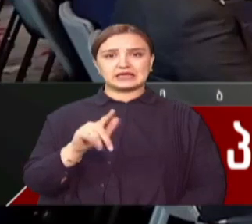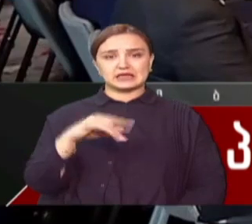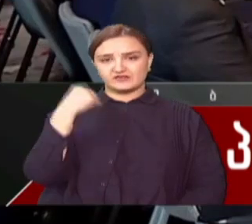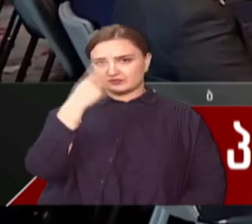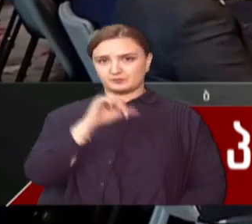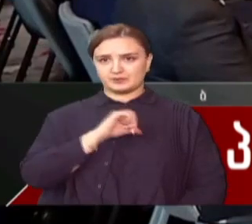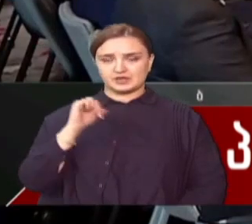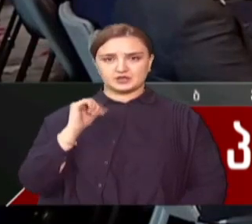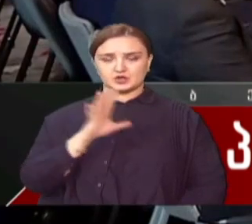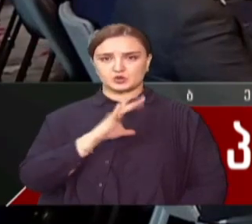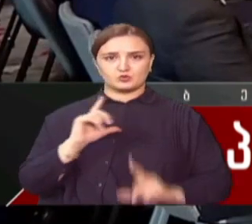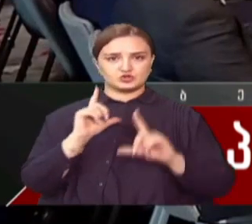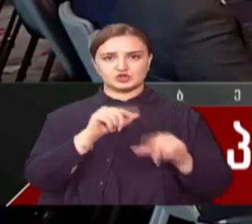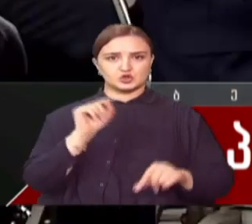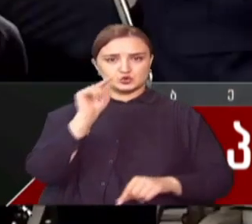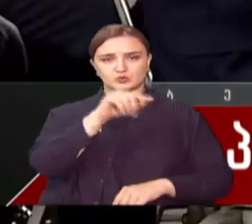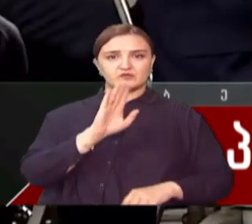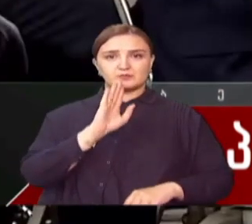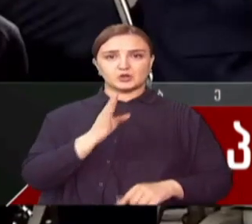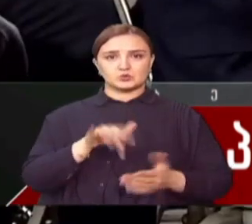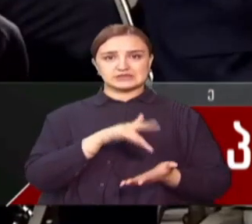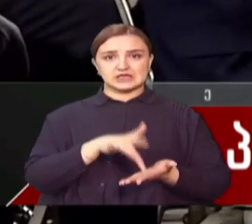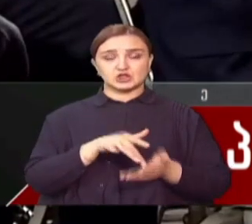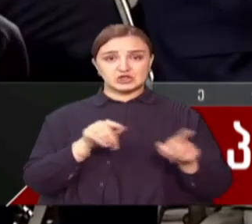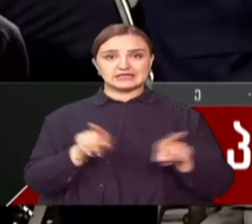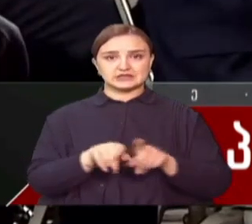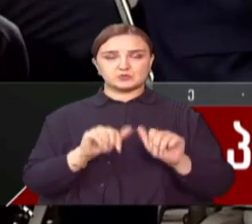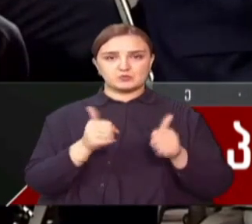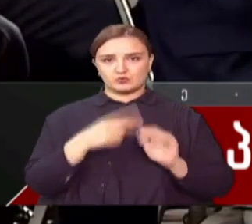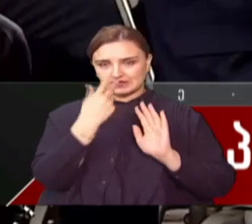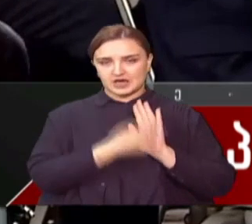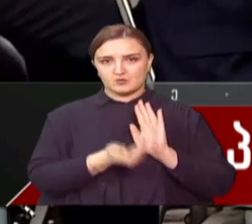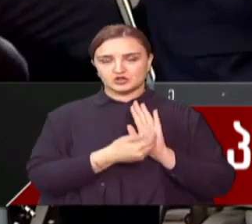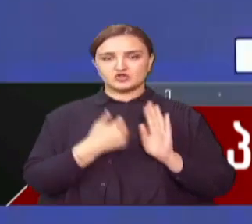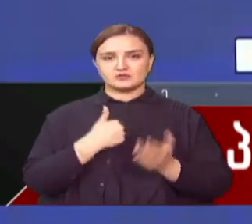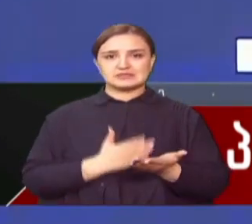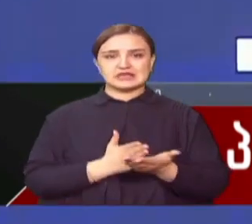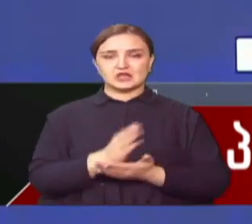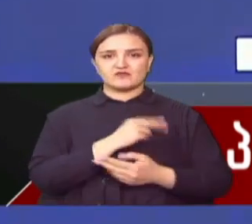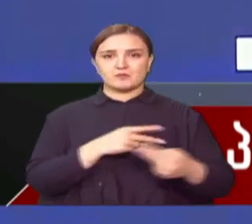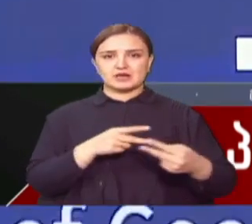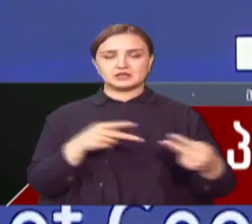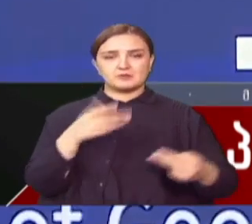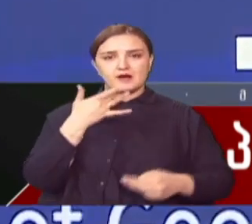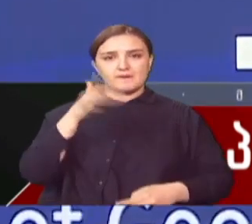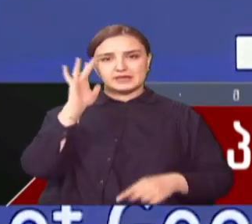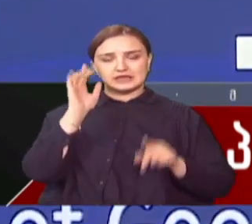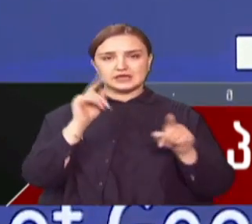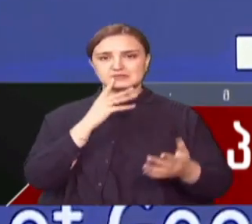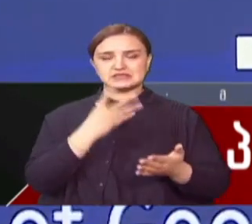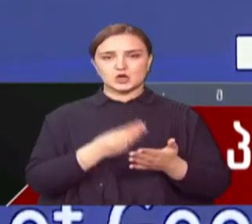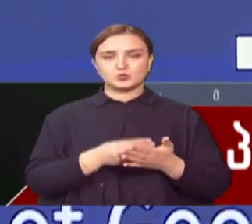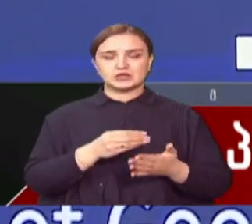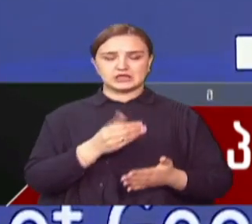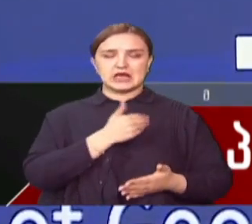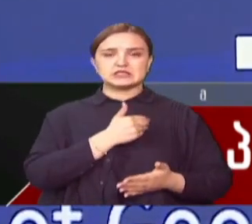იყო ჩასული ბრიუსელში და სწორედ ამ ფორმით გამოხატა ჩვენმა სტრატეგიულმა პარტნიორმა შეერთებულმა შტატებმა საკუთარი